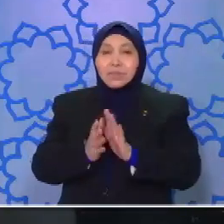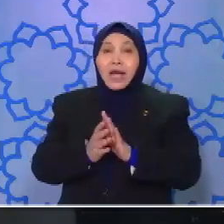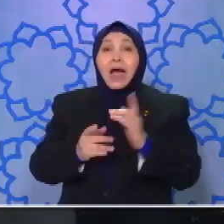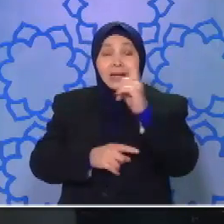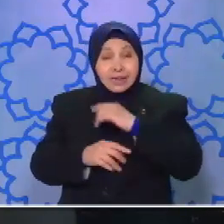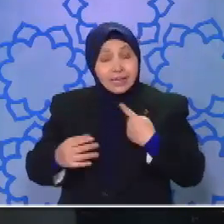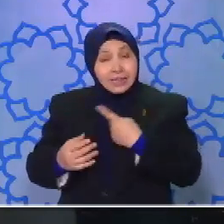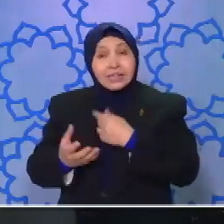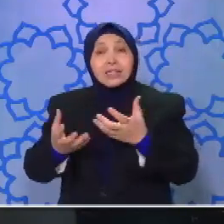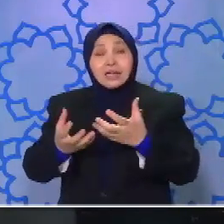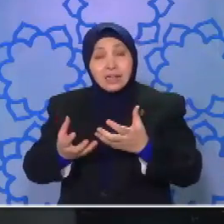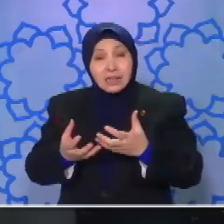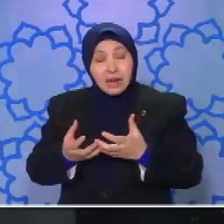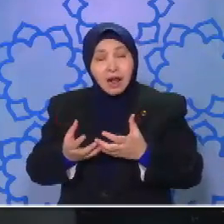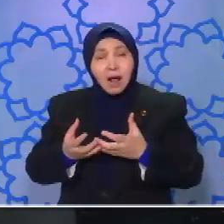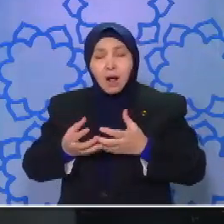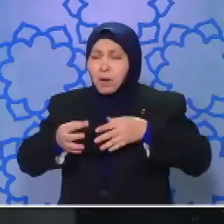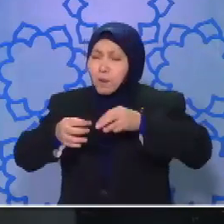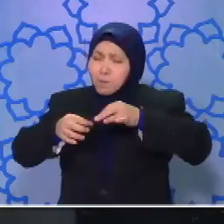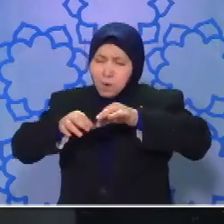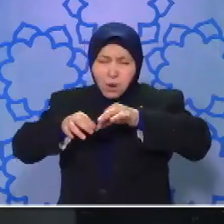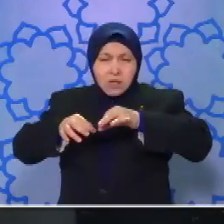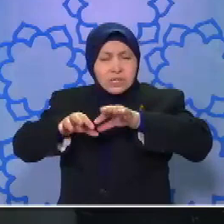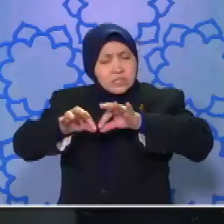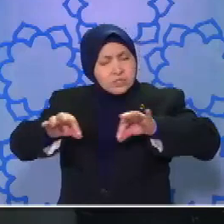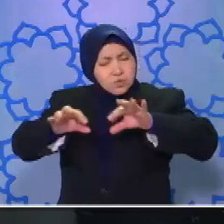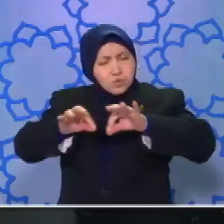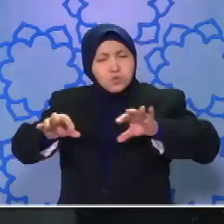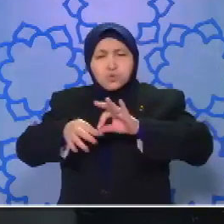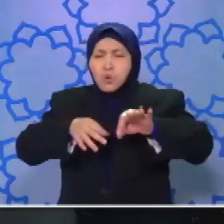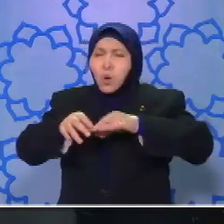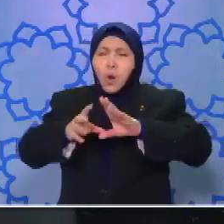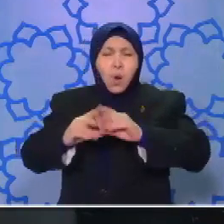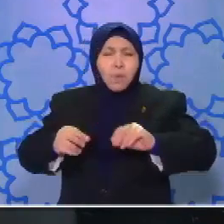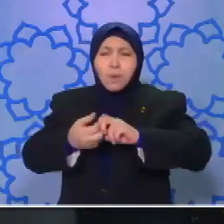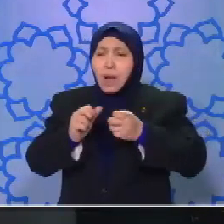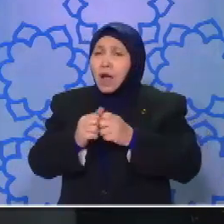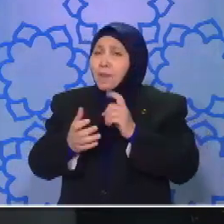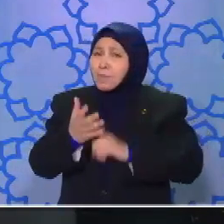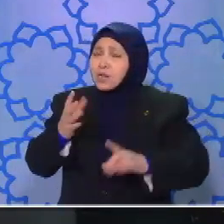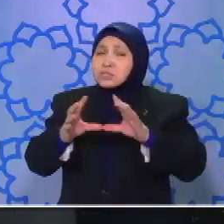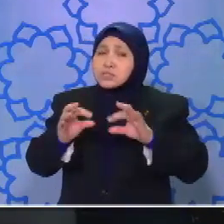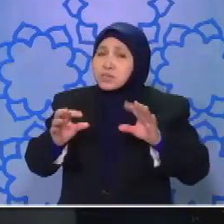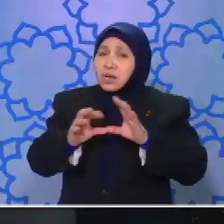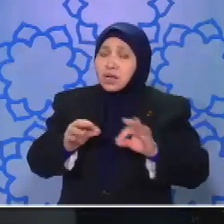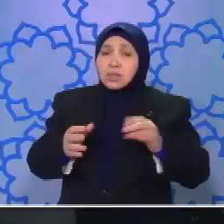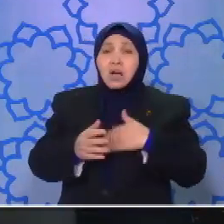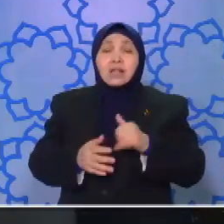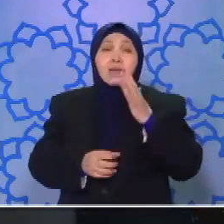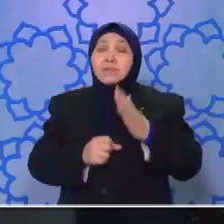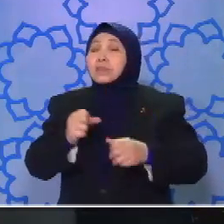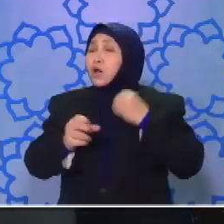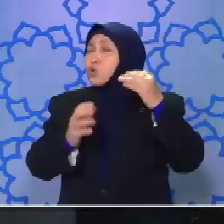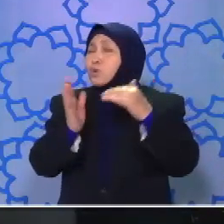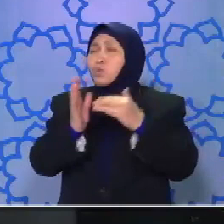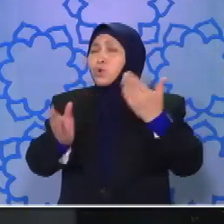hari ini kita nak mula merungkai ya kepada tiga peristiwa tersebut. Apa kaitannya beberapa ribu tahun yang lepas